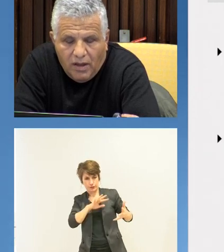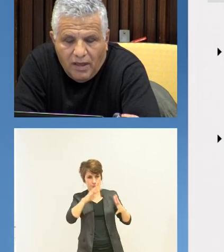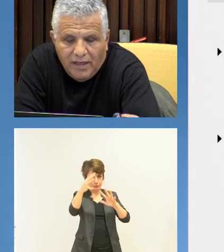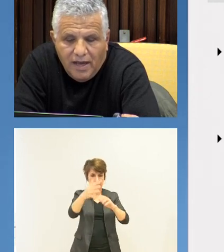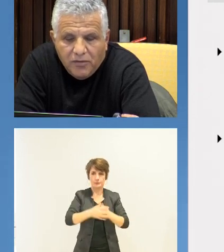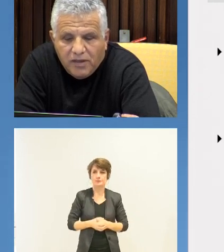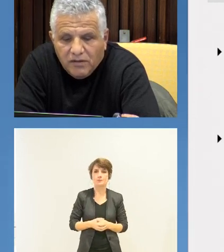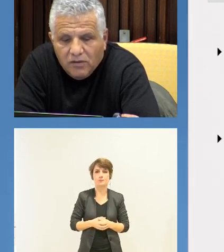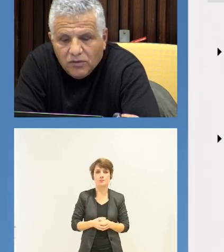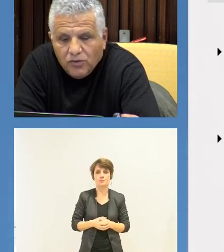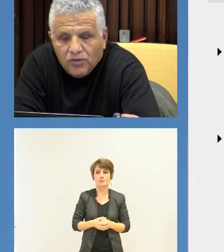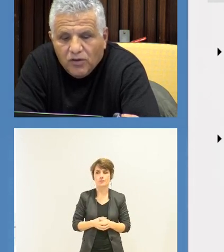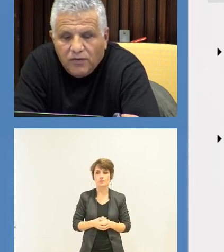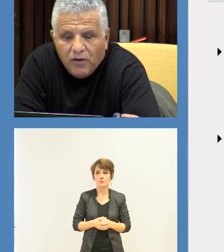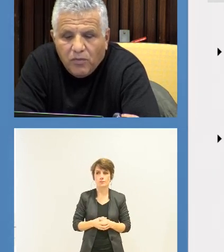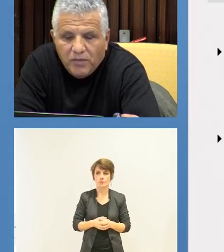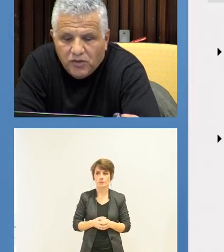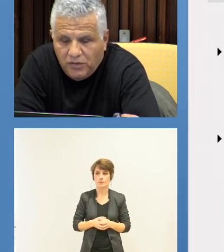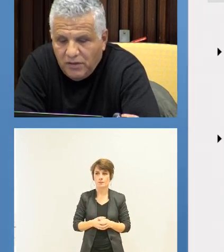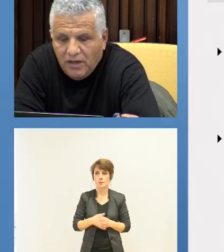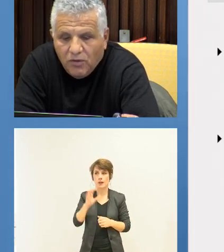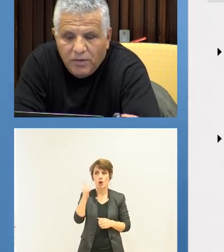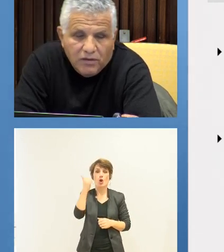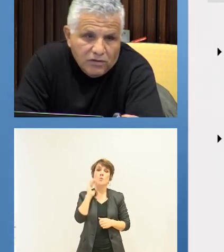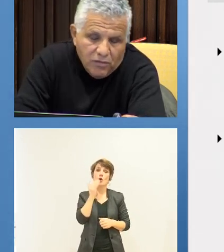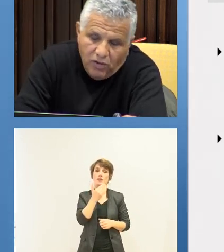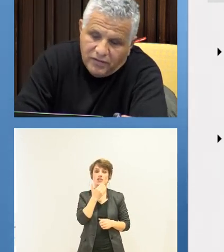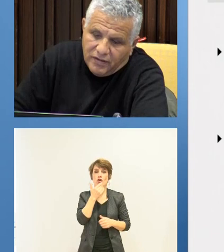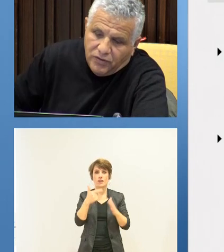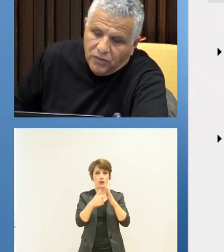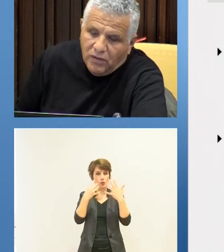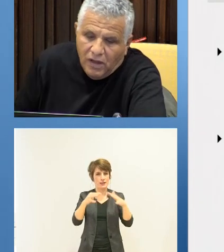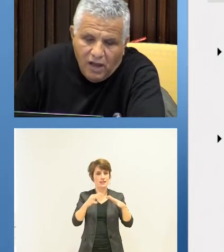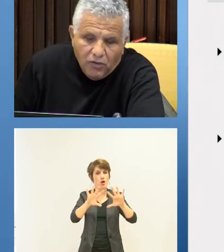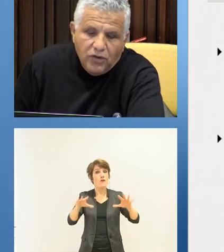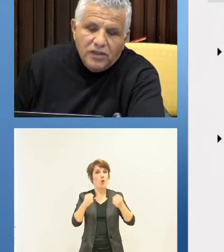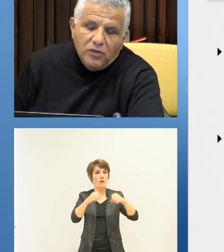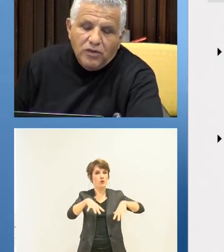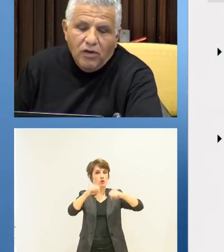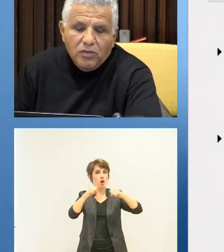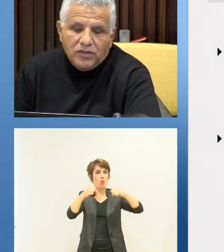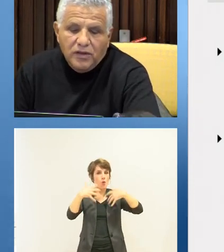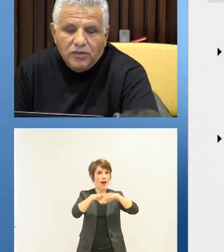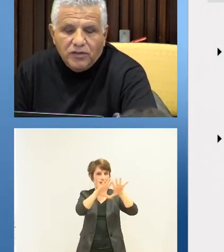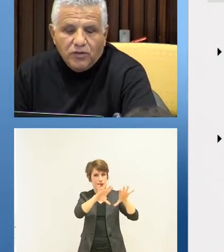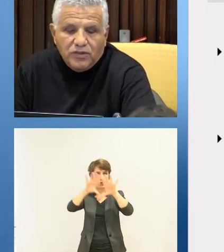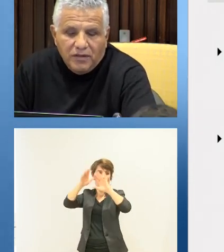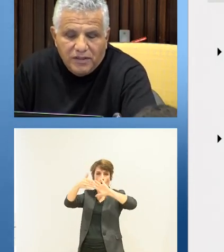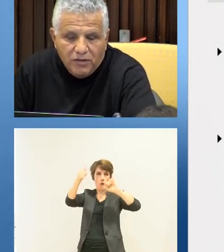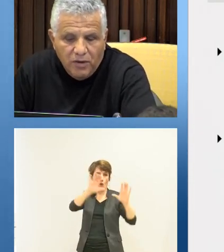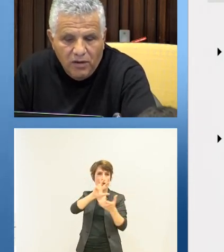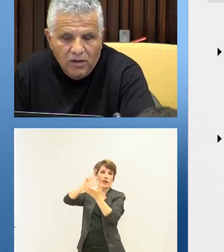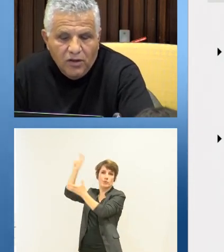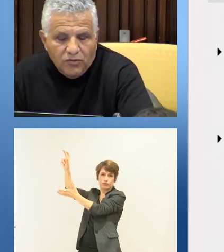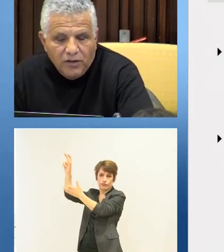il y à une prise en compte du transfert au 1er janvier de la compétence emploi insertion à hauteur des montants remboursés au titre du